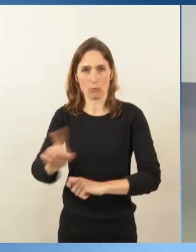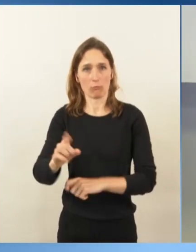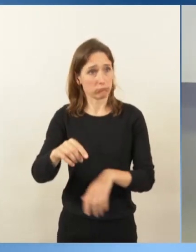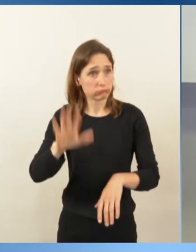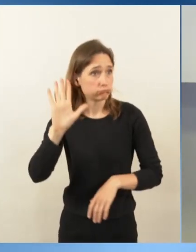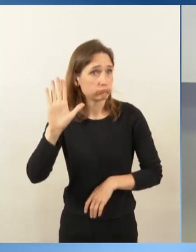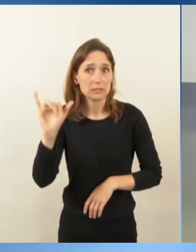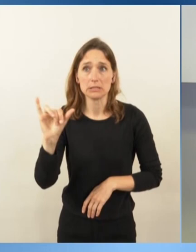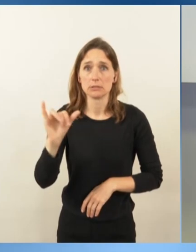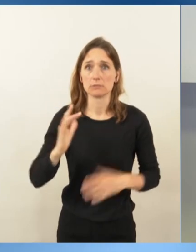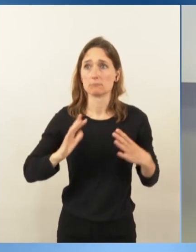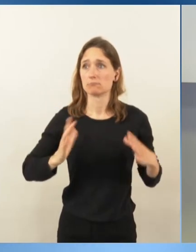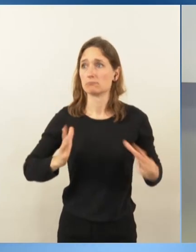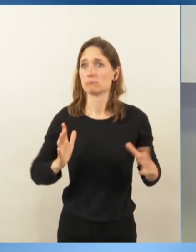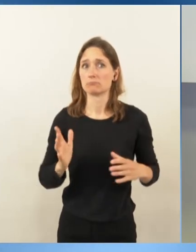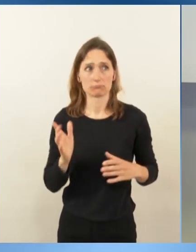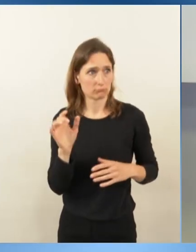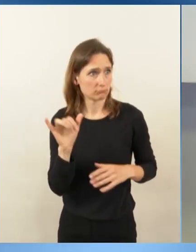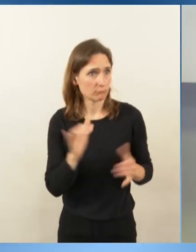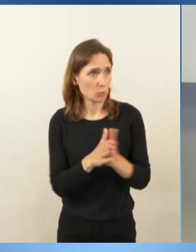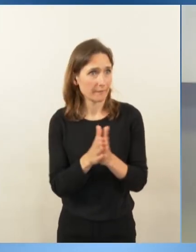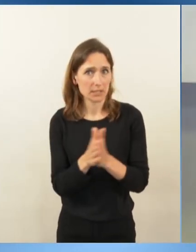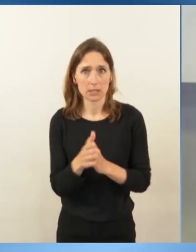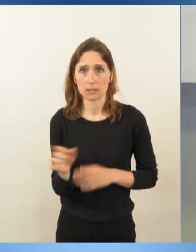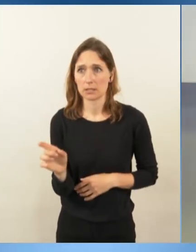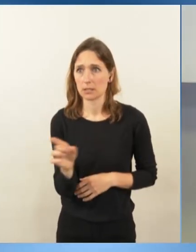volontaires il y a des motivés